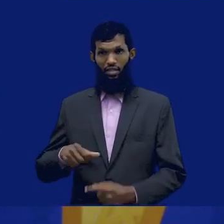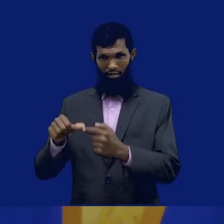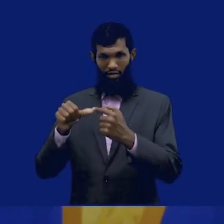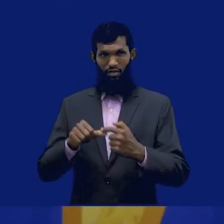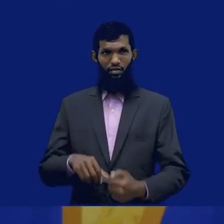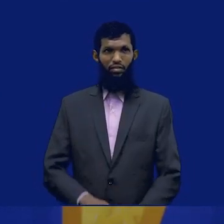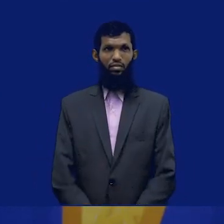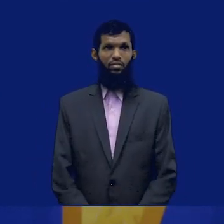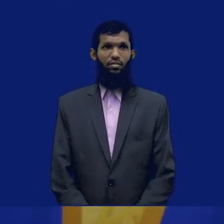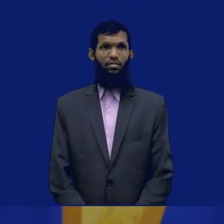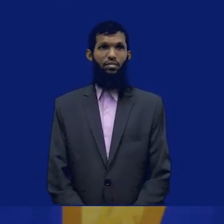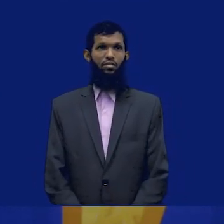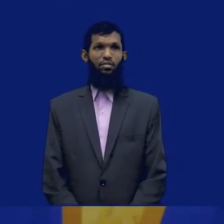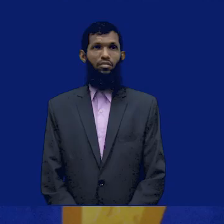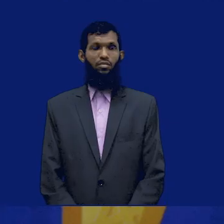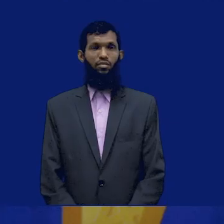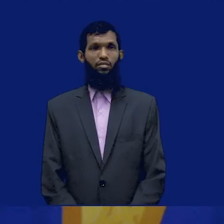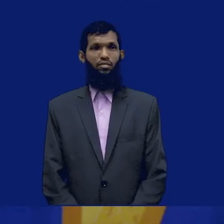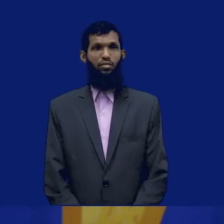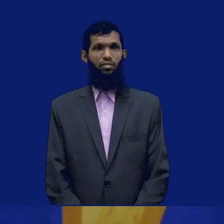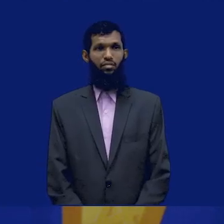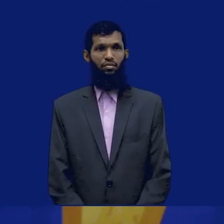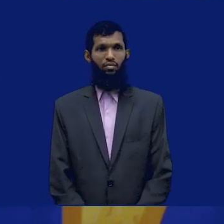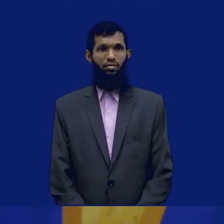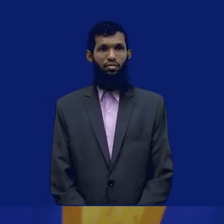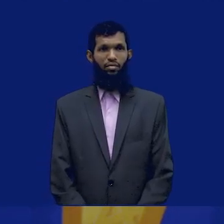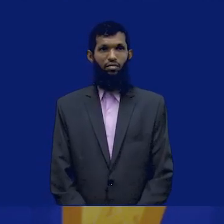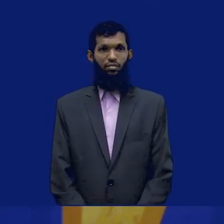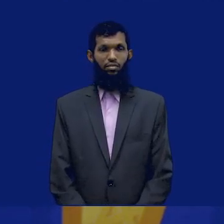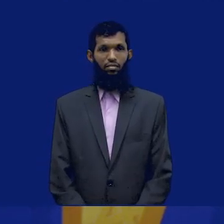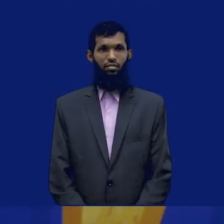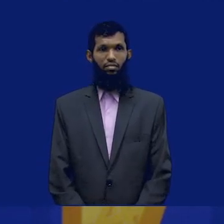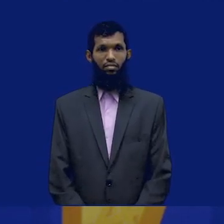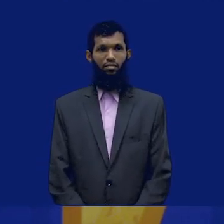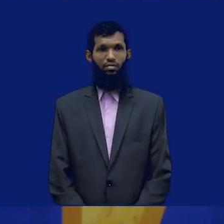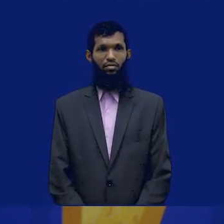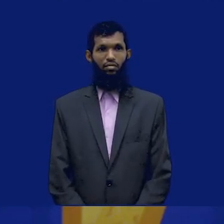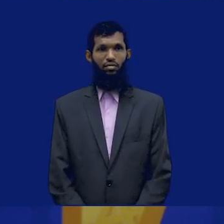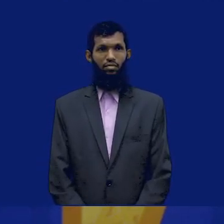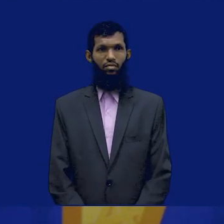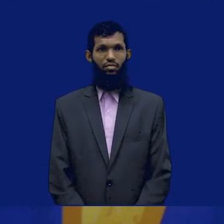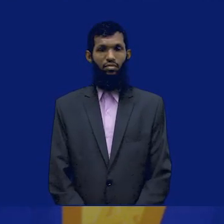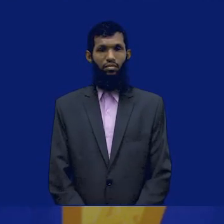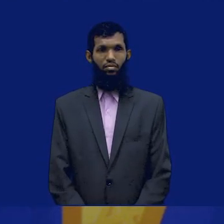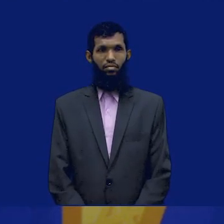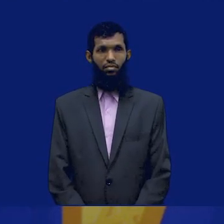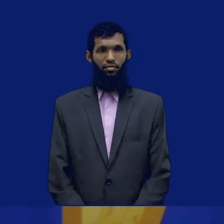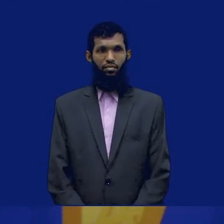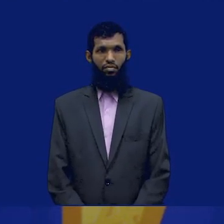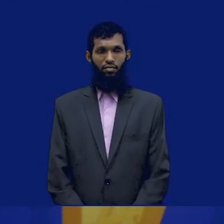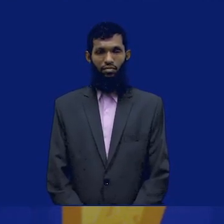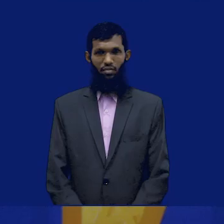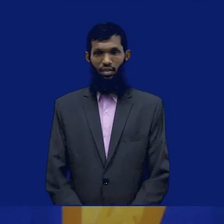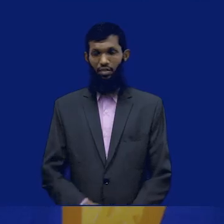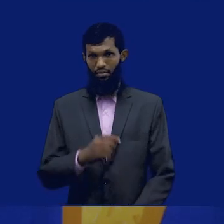inaqan wa fi riwayah قالا كانوا يؤدونها إلى رسول الله لقاتلتهم